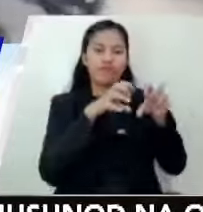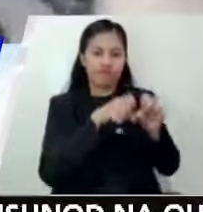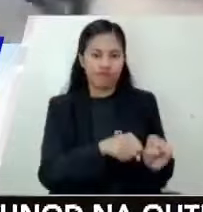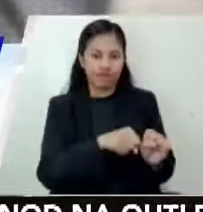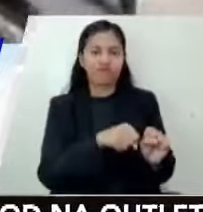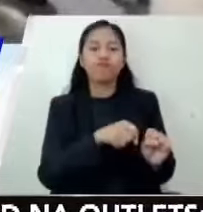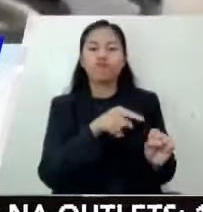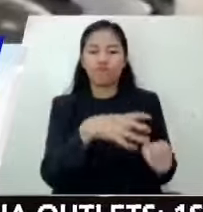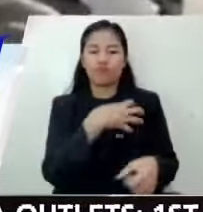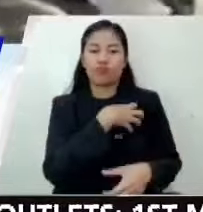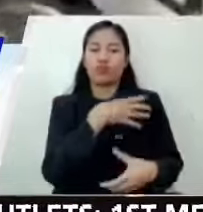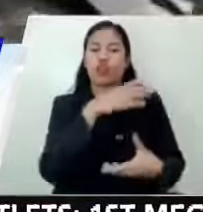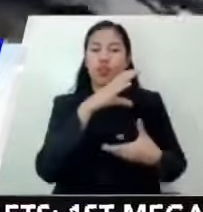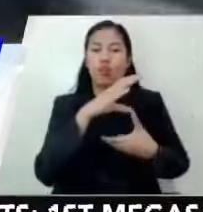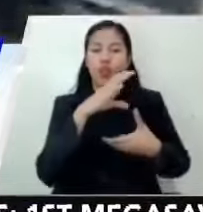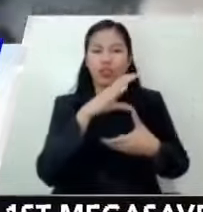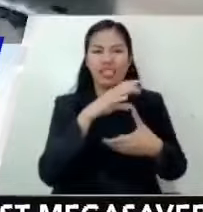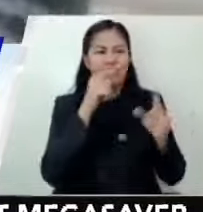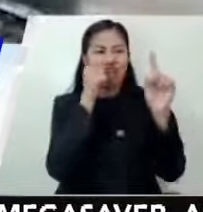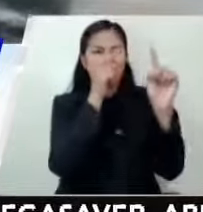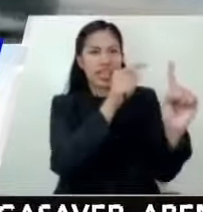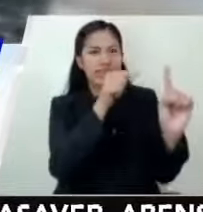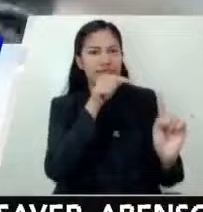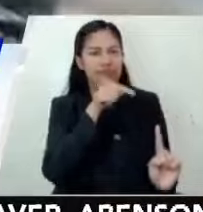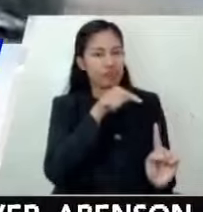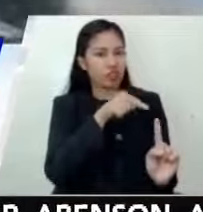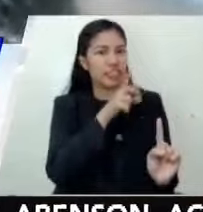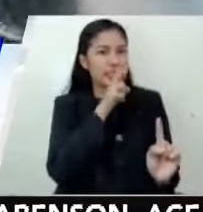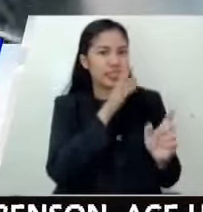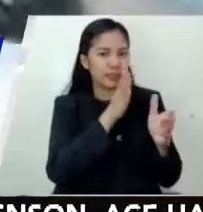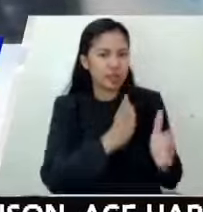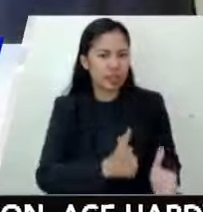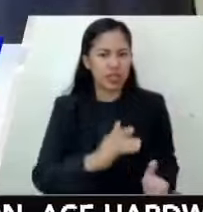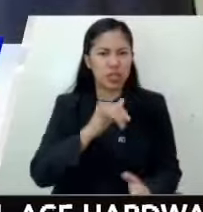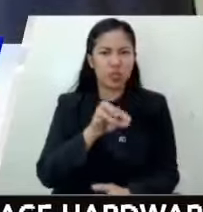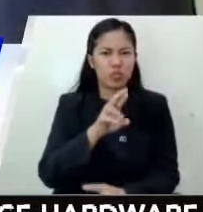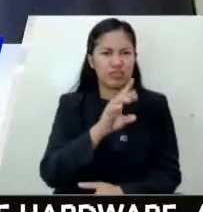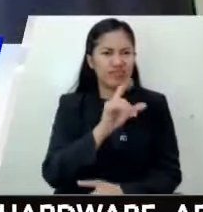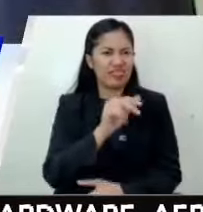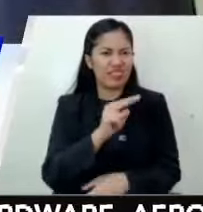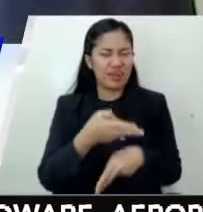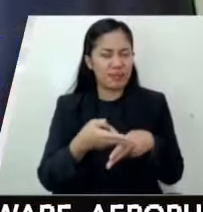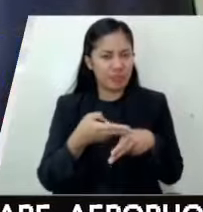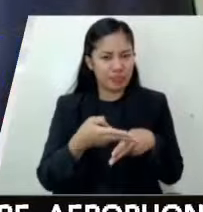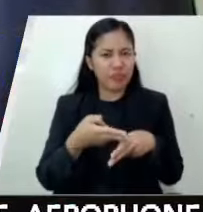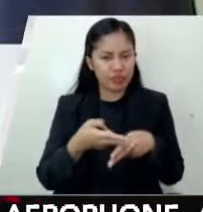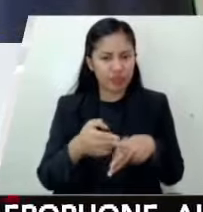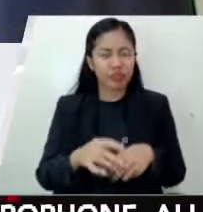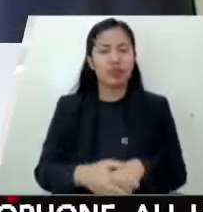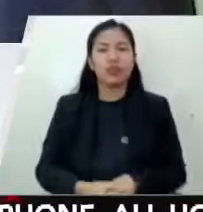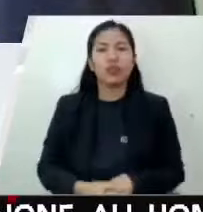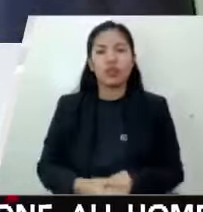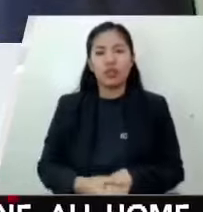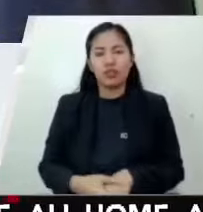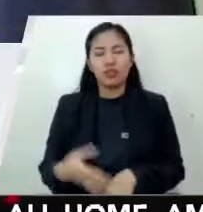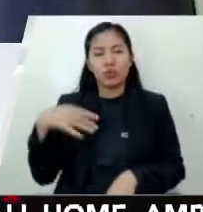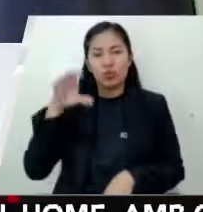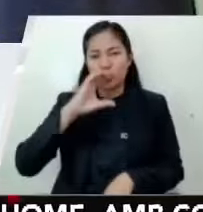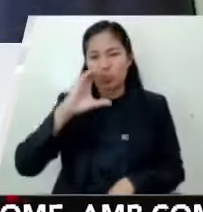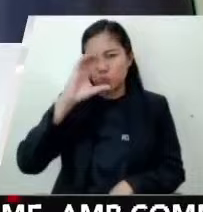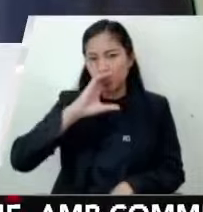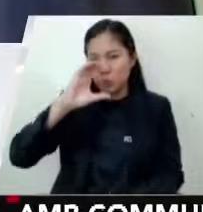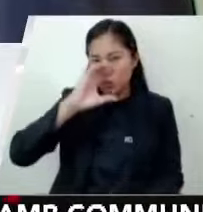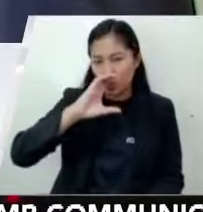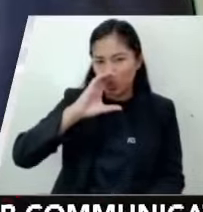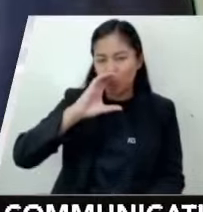target na si John John Cabingas. The subject ito beforehand sa isang surveillance, validation ng